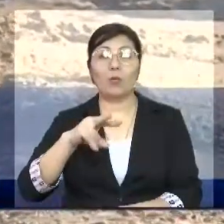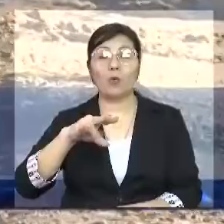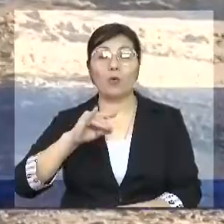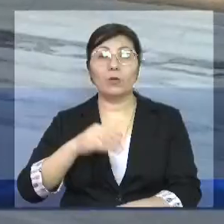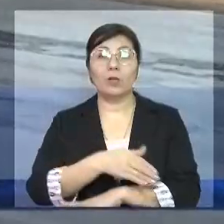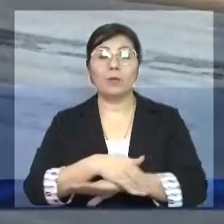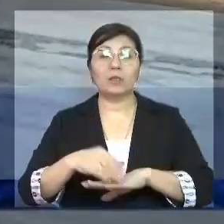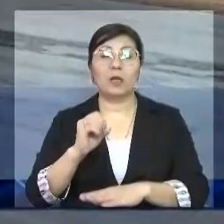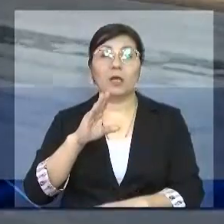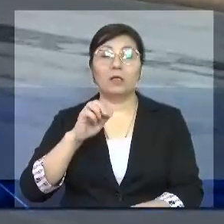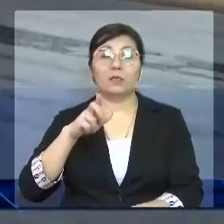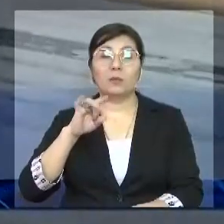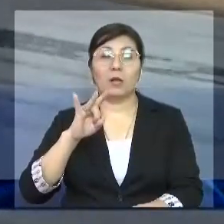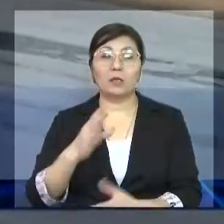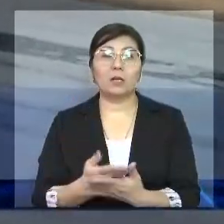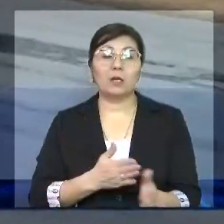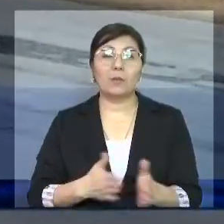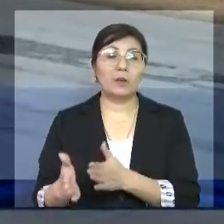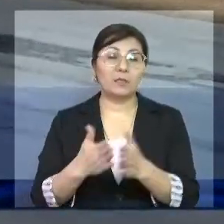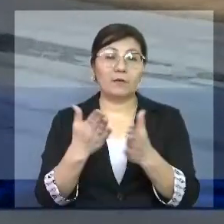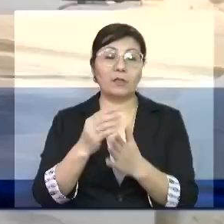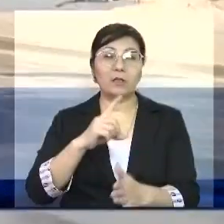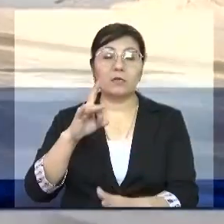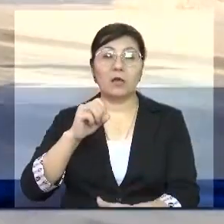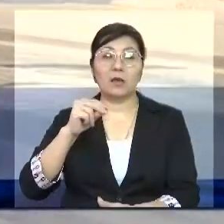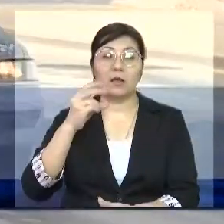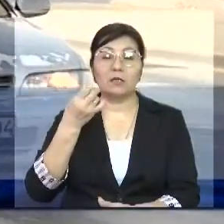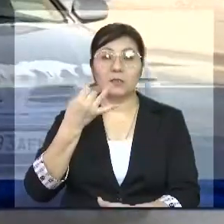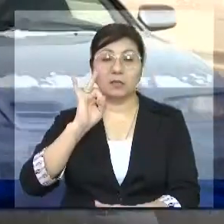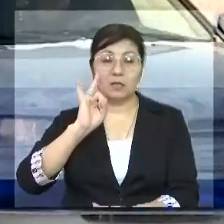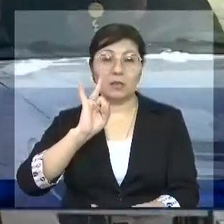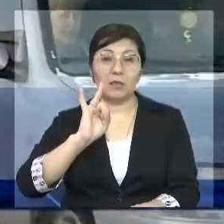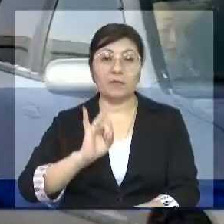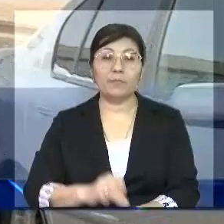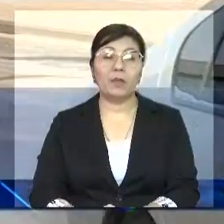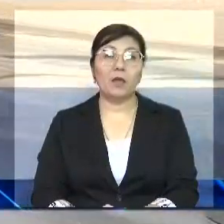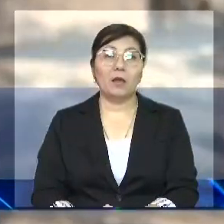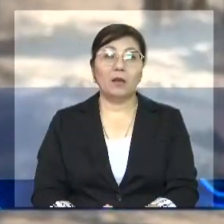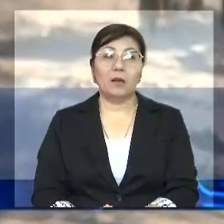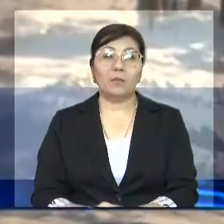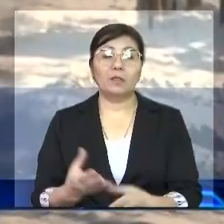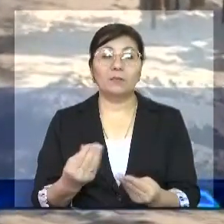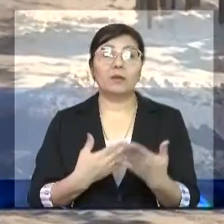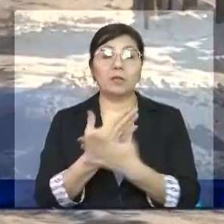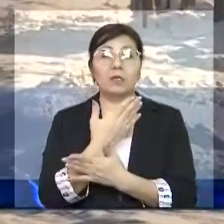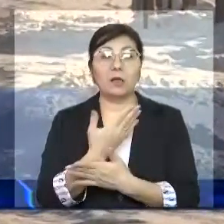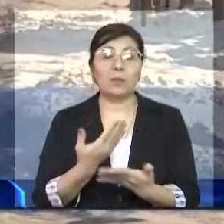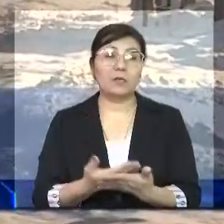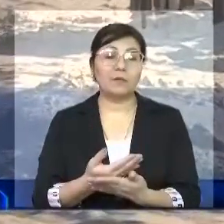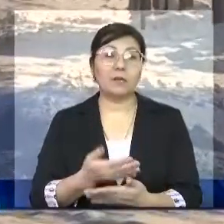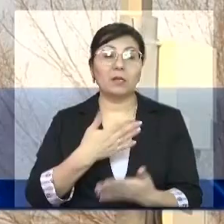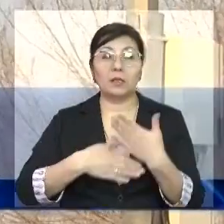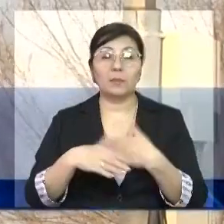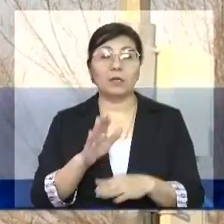в микрорайон Есет-Батыра, по трассе жилого массива Заречный и на выездную из города в сторону Хабдинского района. Обновленным переходом рады